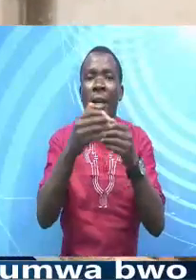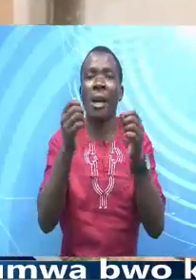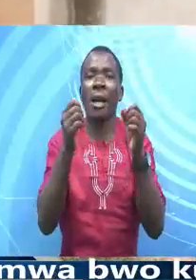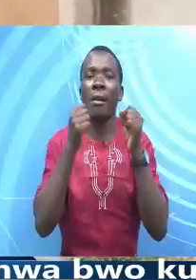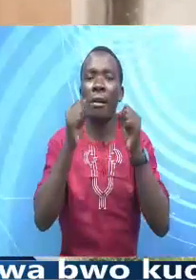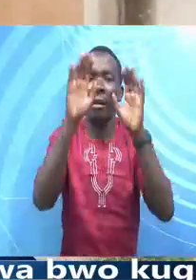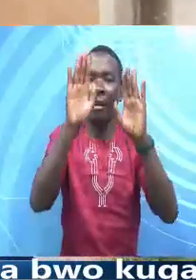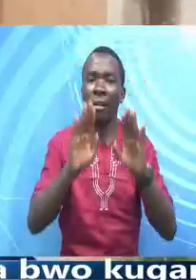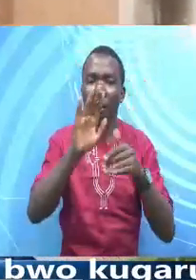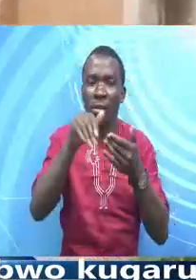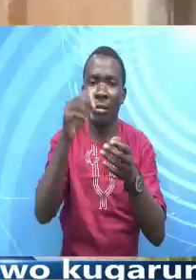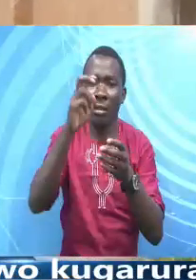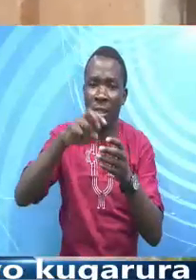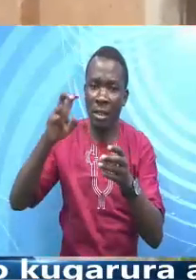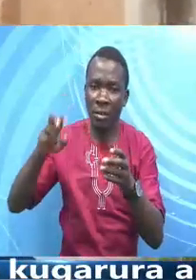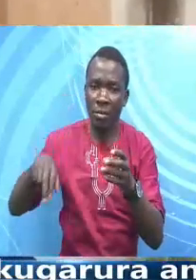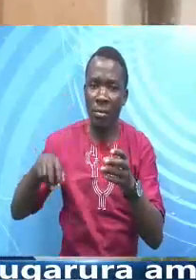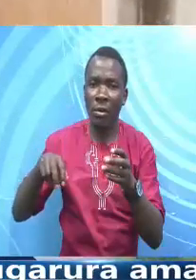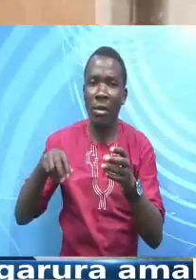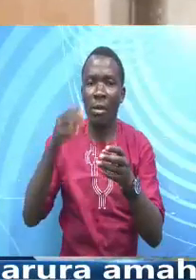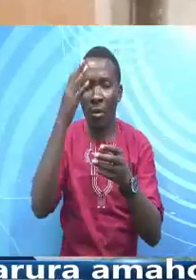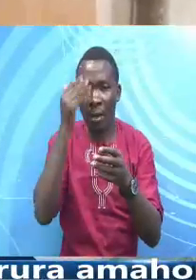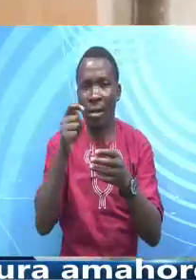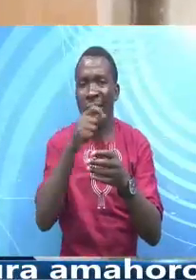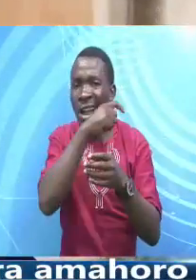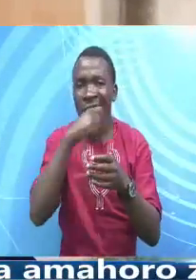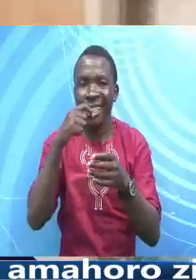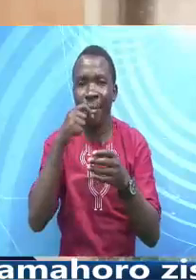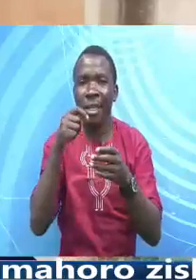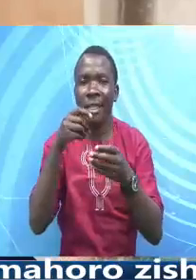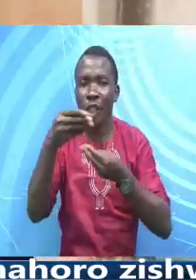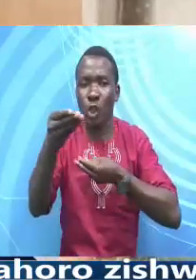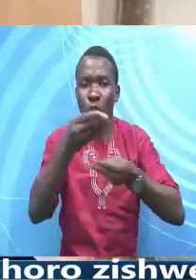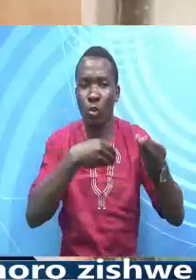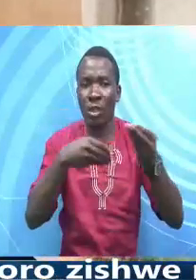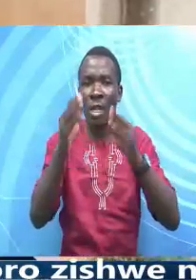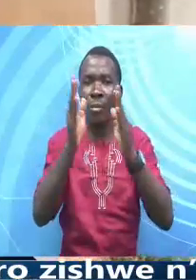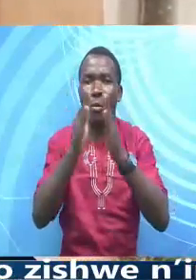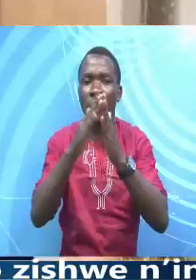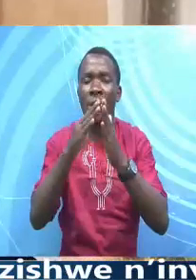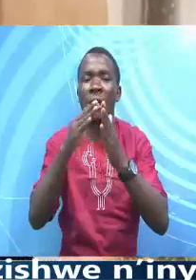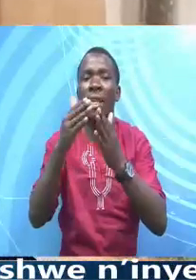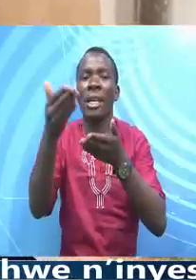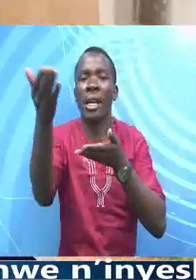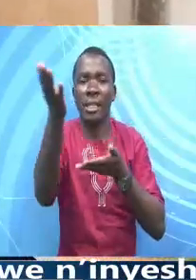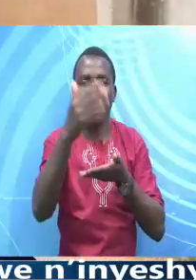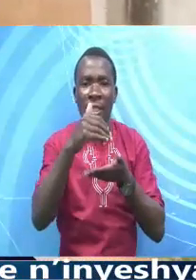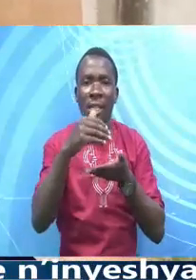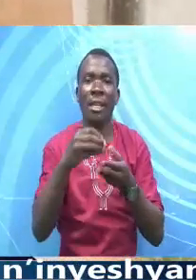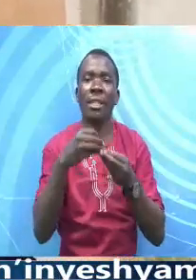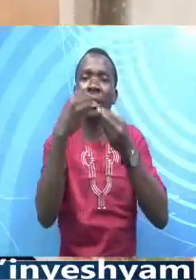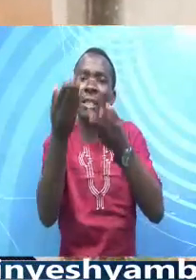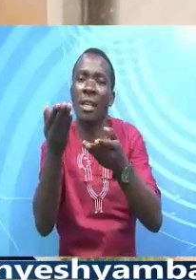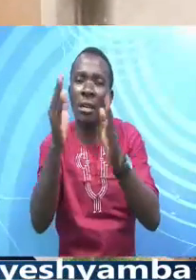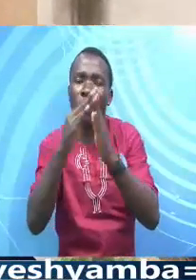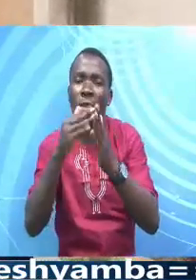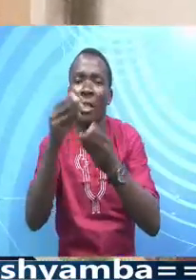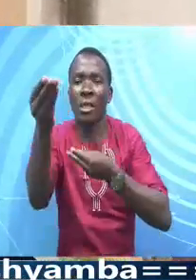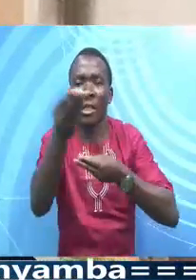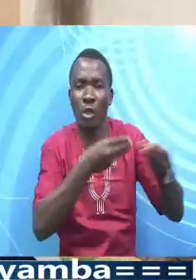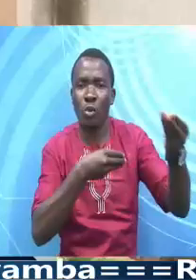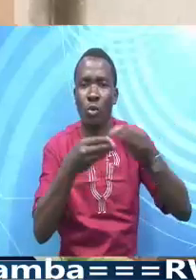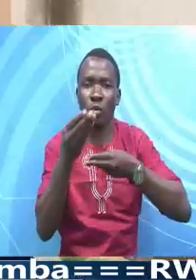zihaba hano, nta nyama mpagira, kuko inyama nzicururiza mu mujyi, nkajya kuzirangura nkazijyana mu mujyi nkacuruza, hano nta nyama mpagira kuko